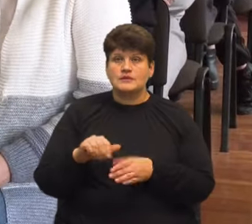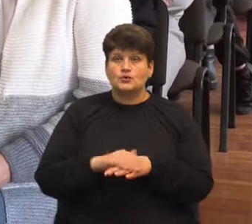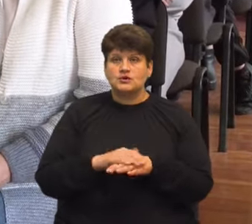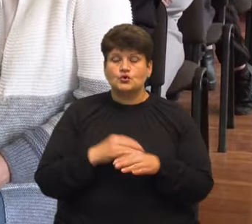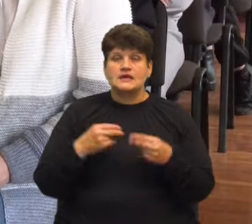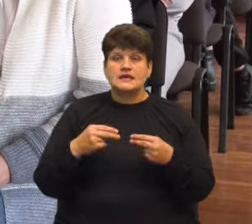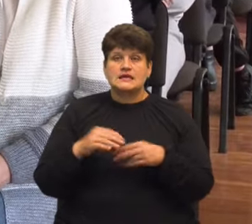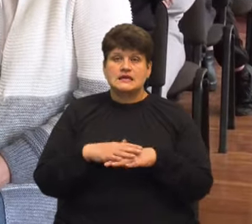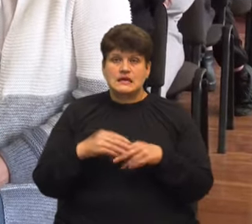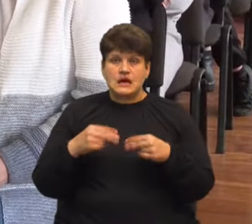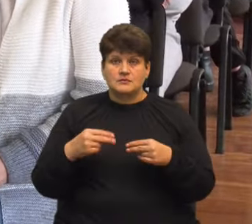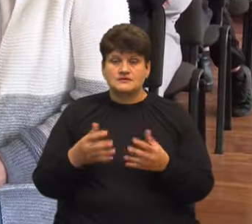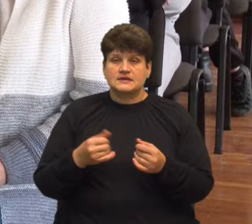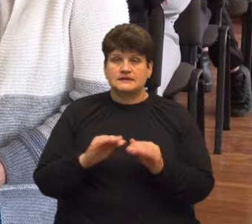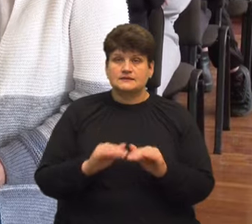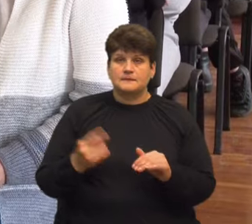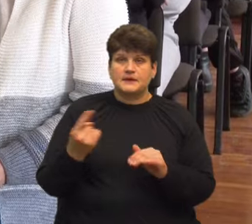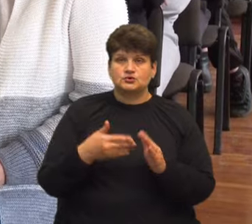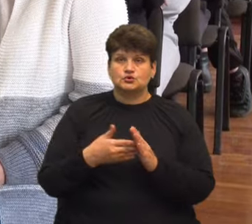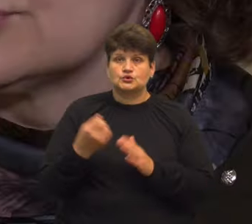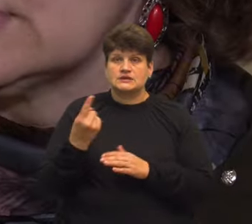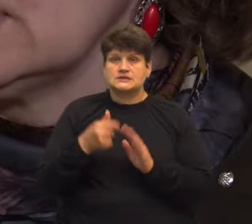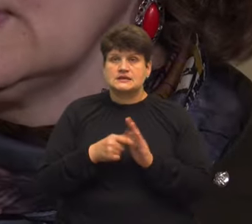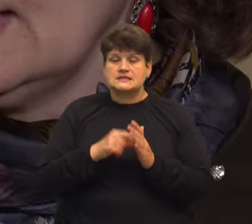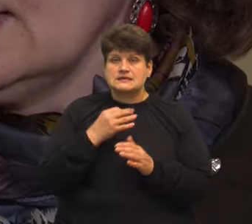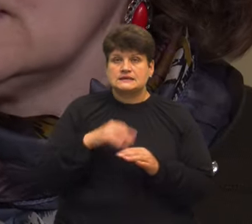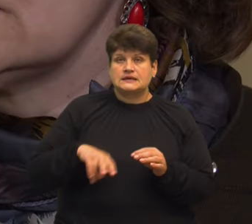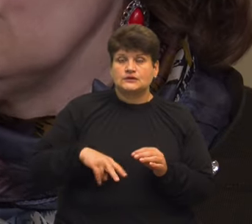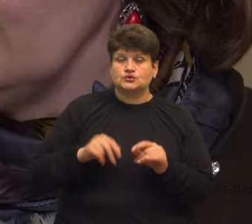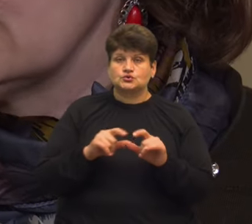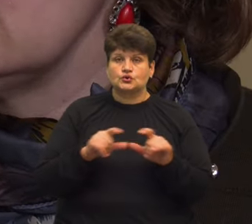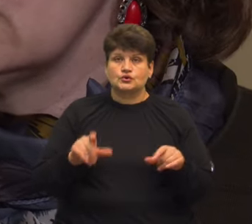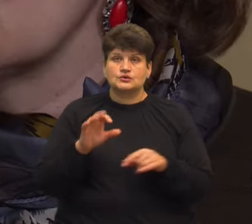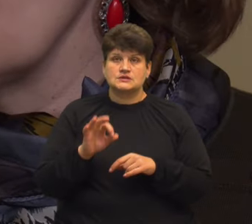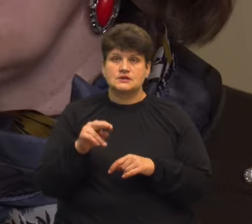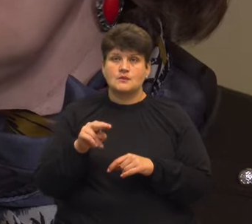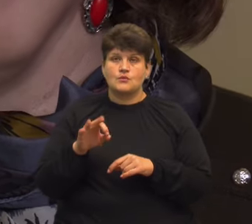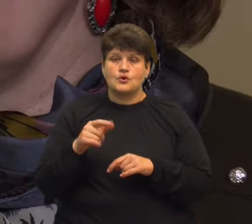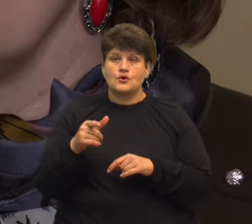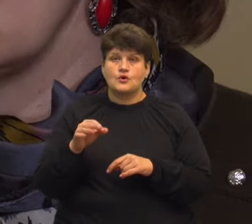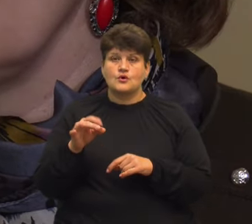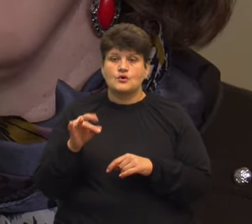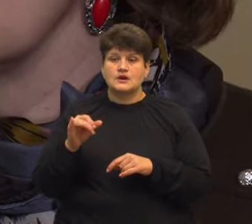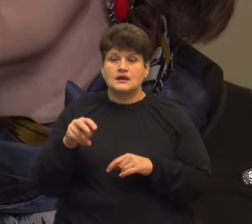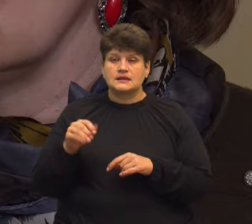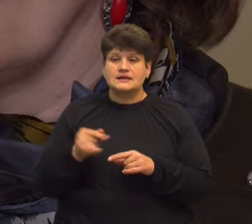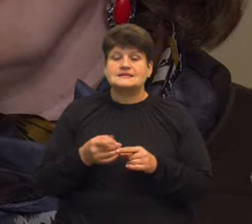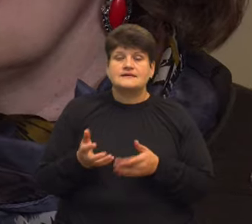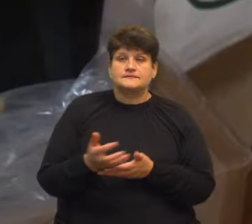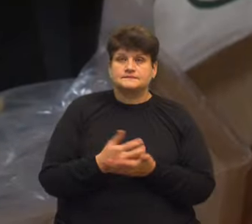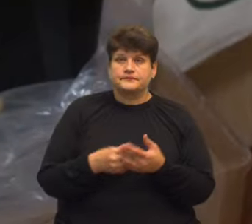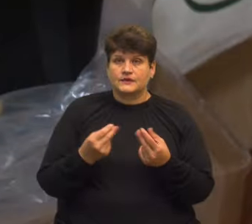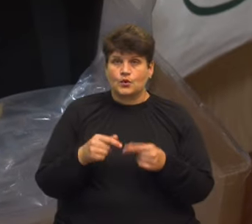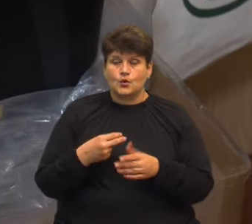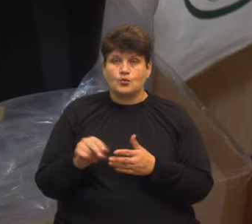взяли учні від 1 до 11 класу, розповіла директорка школи Оксана Погоріла. За її словами, за виручені гроші купили